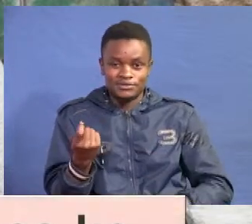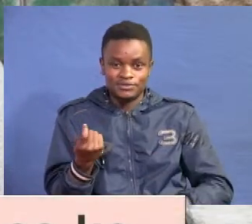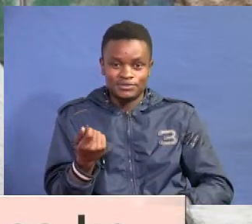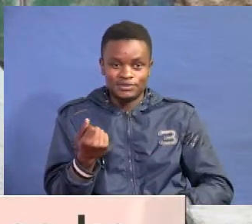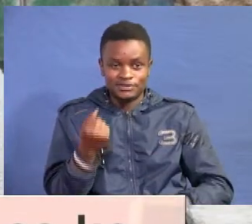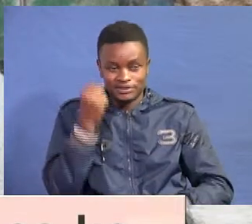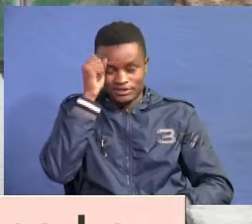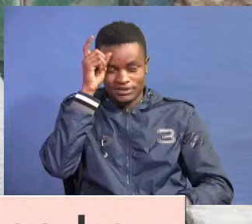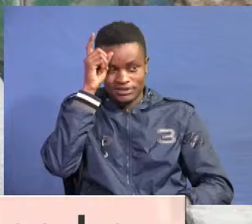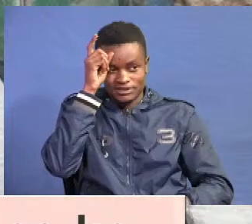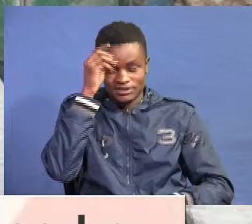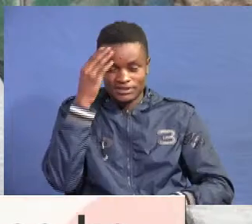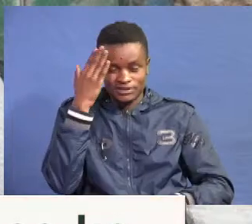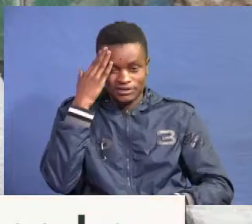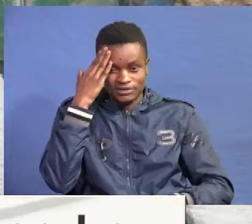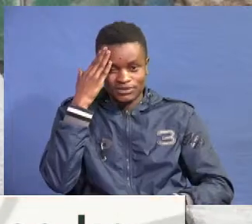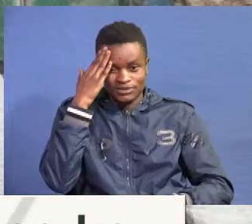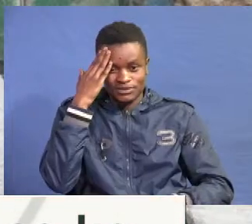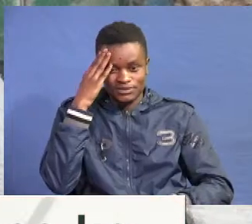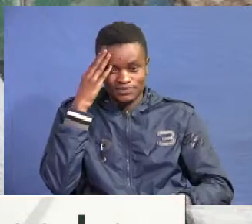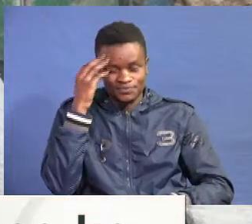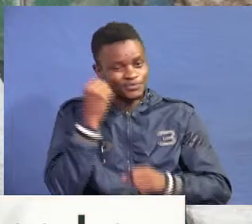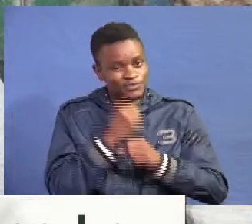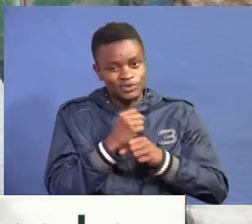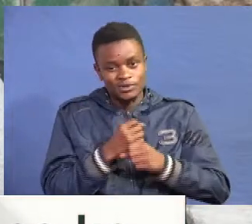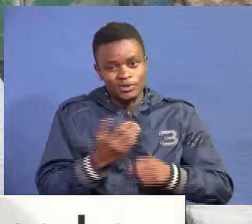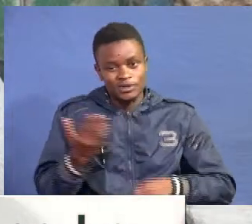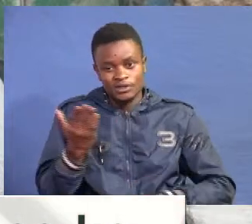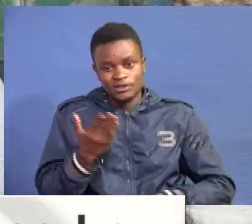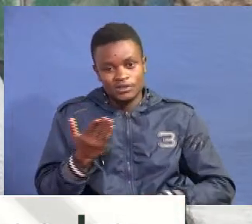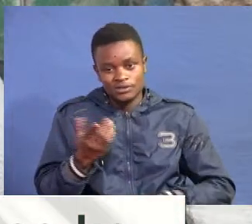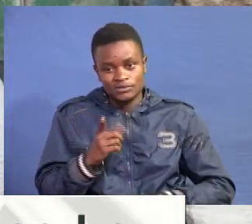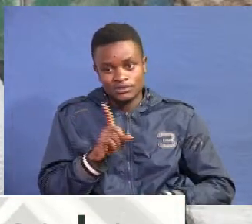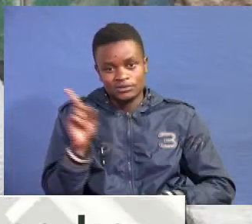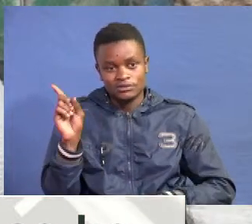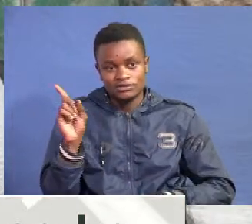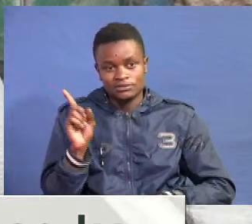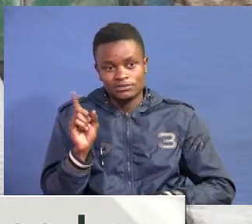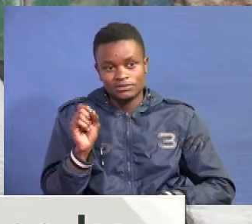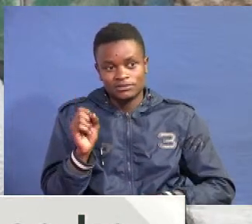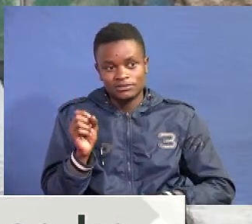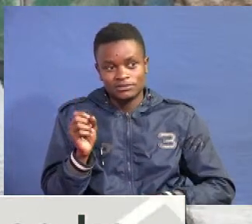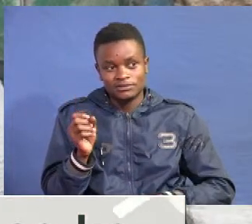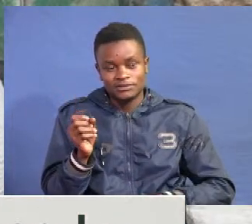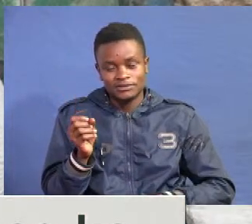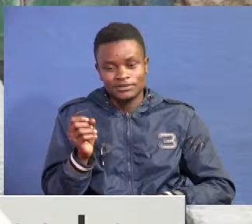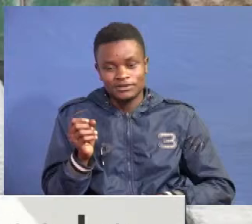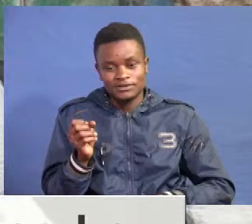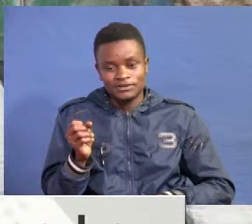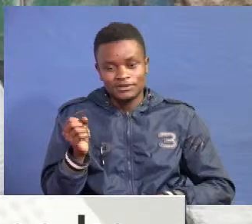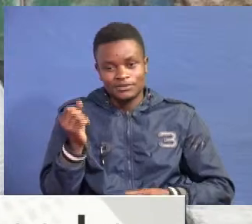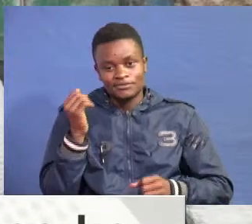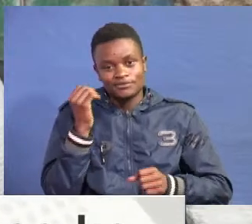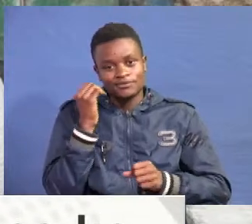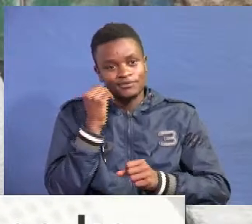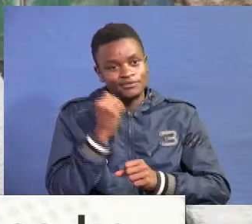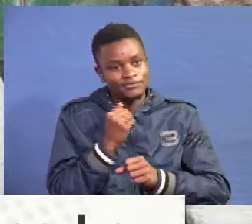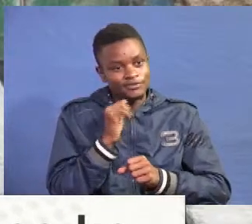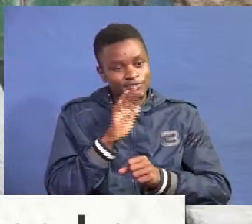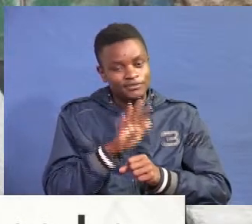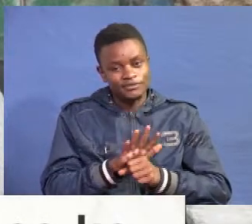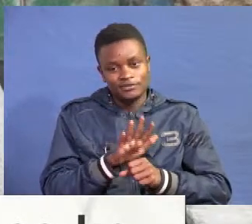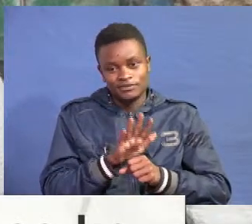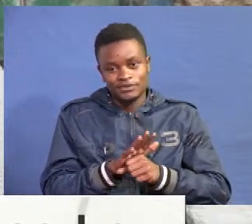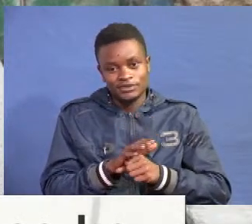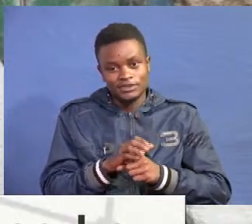wapi. Changamoto zetu hapa kwa soko kwanza ni mengi sana. Yenye serikali hata wangekuja kujua tunafanya kazi